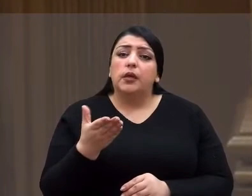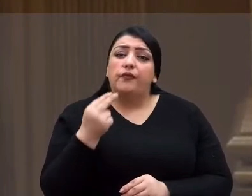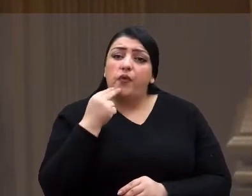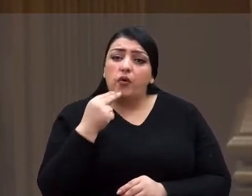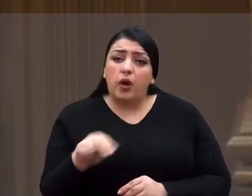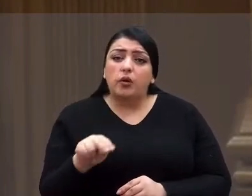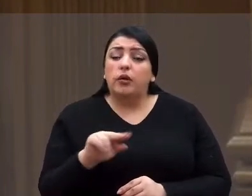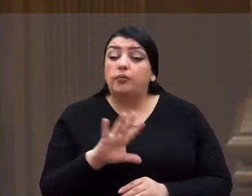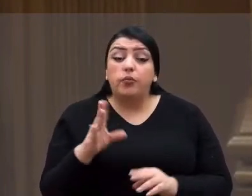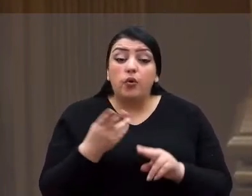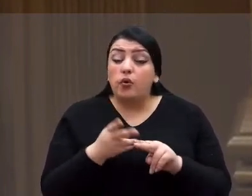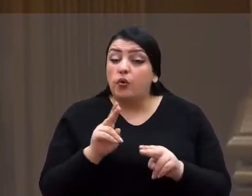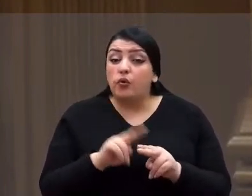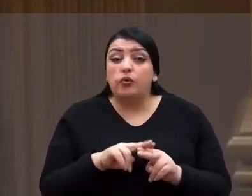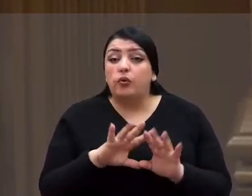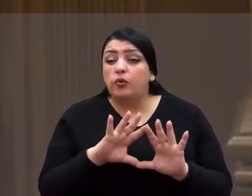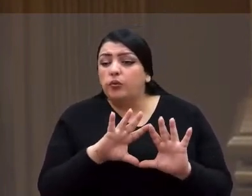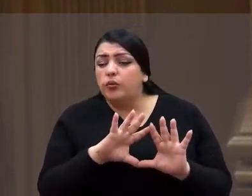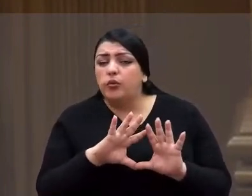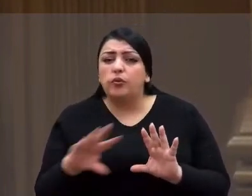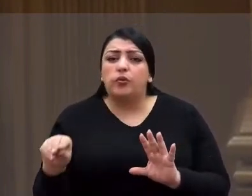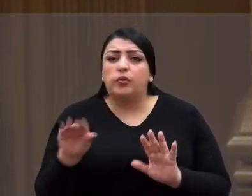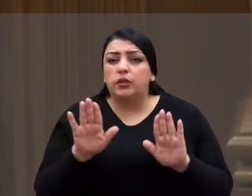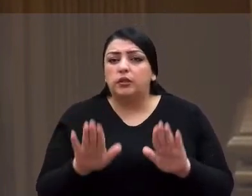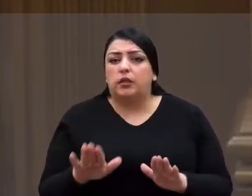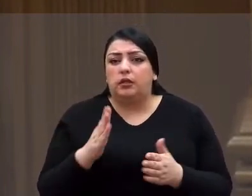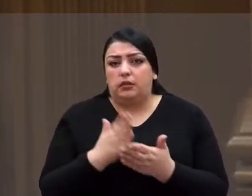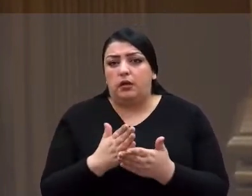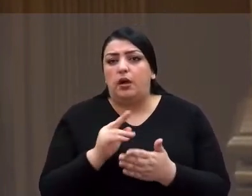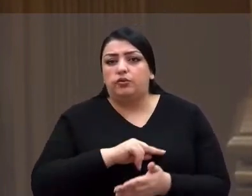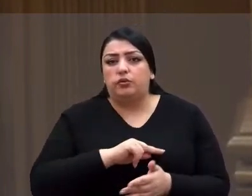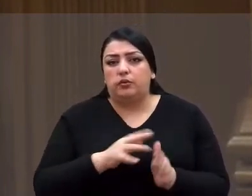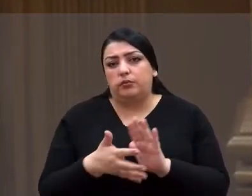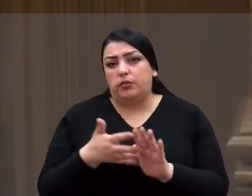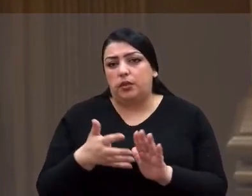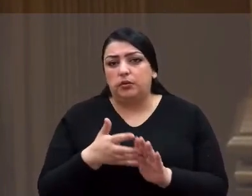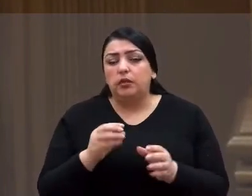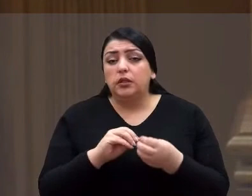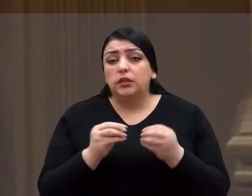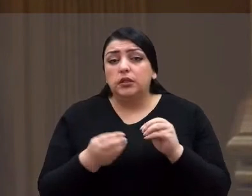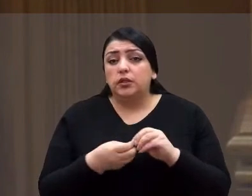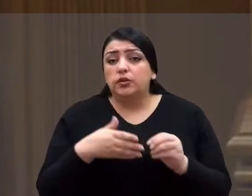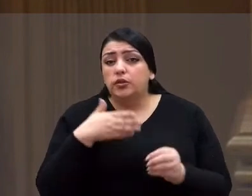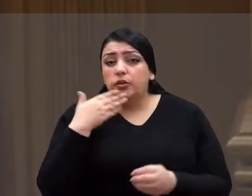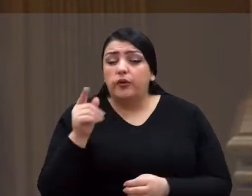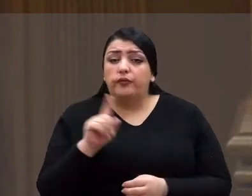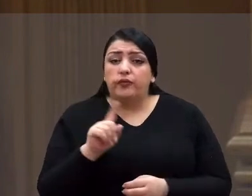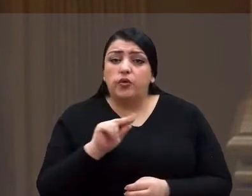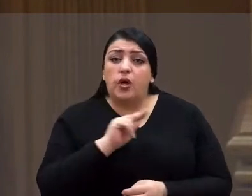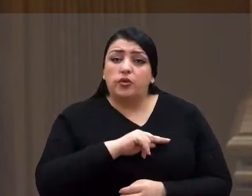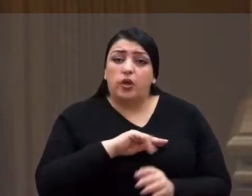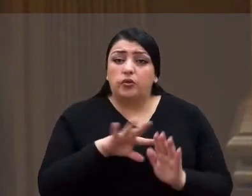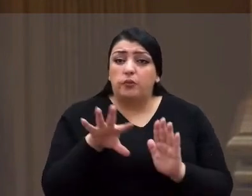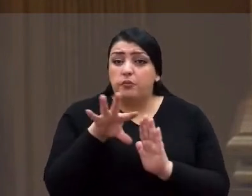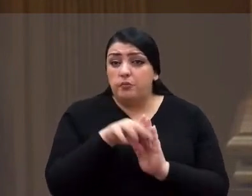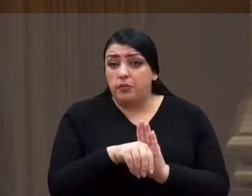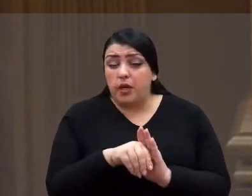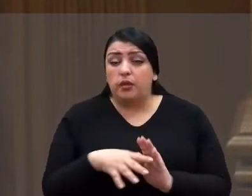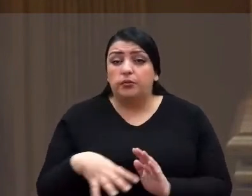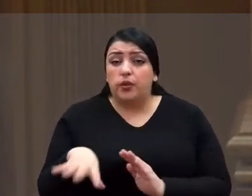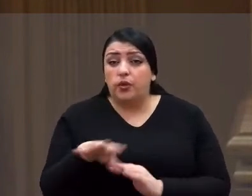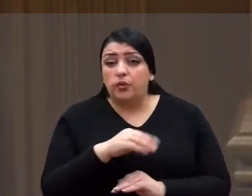որակավորում։ Բոլոր ոլորտներում մեր մոտ կա աշխատուժի պակաս։ Այսինքն չկա խնդիր, որ աշխատաշուկային մենք օգնում